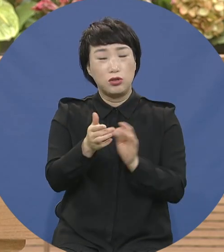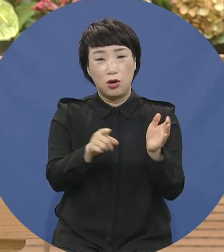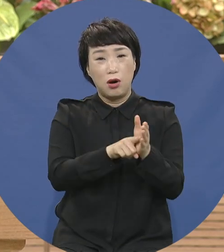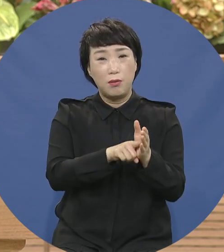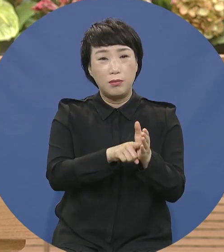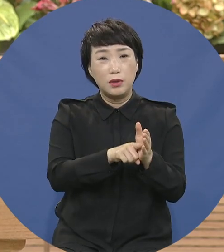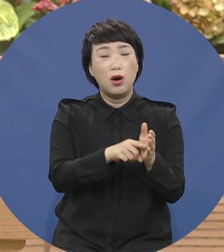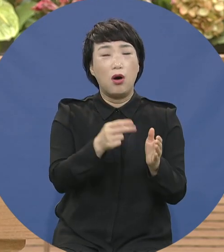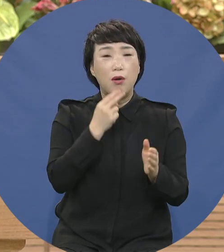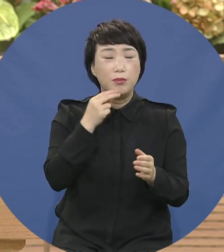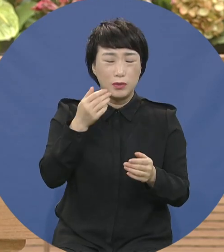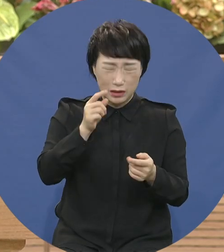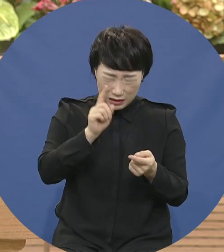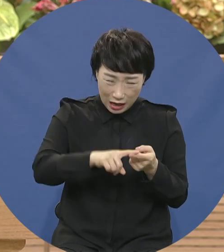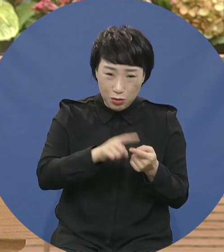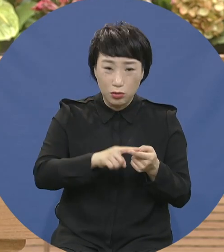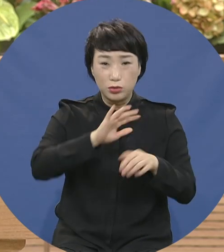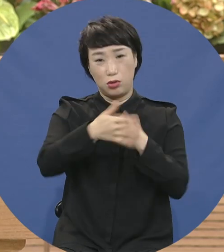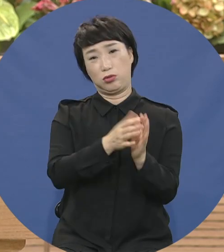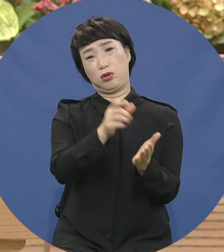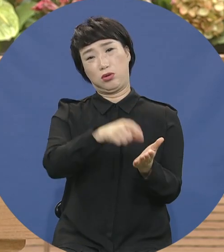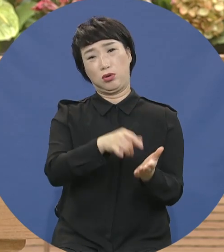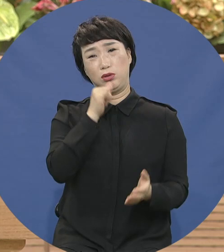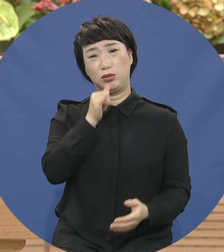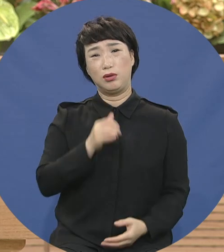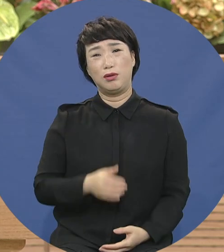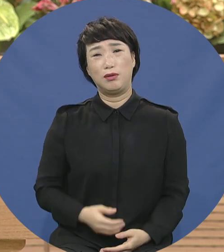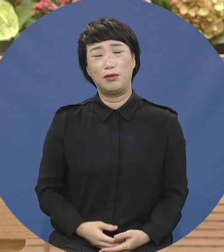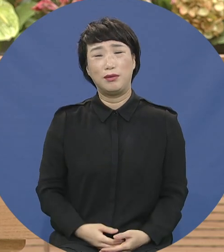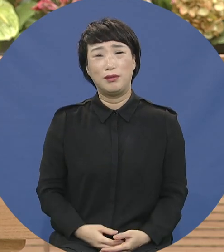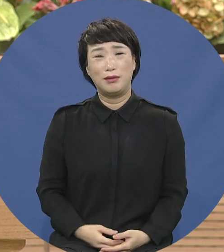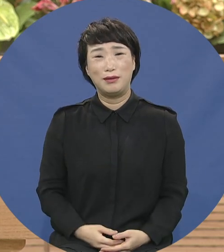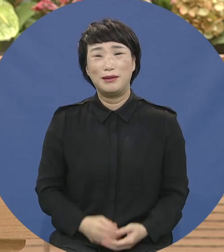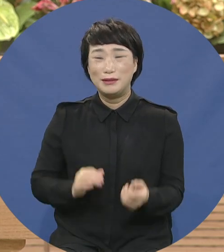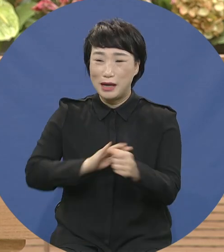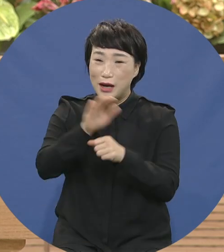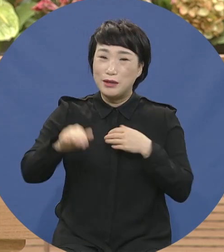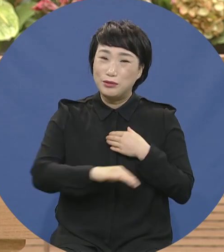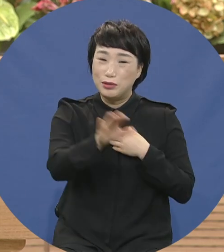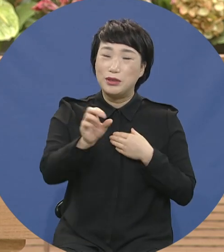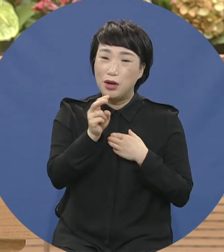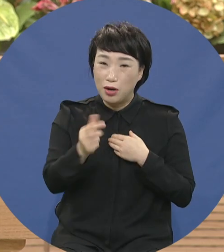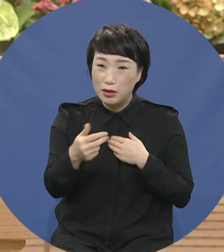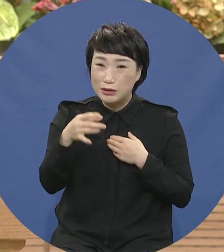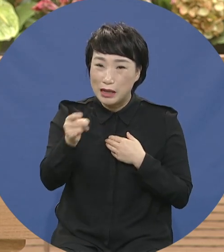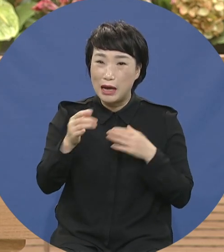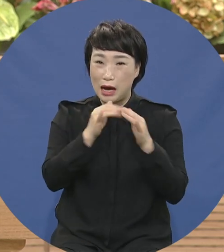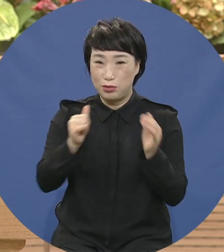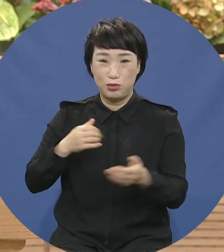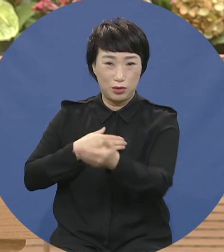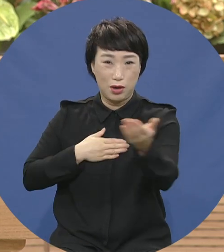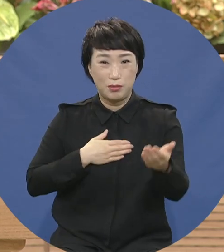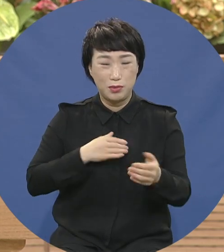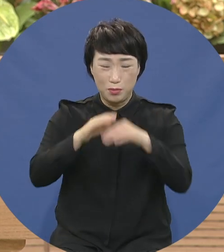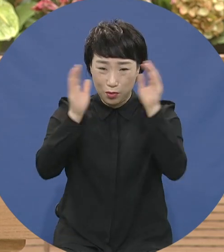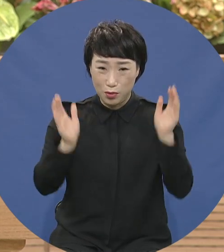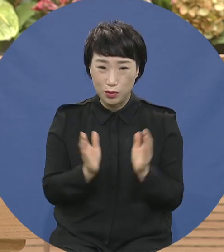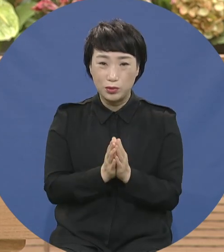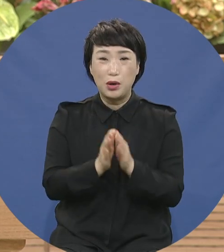못한 그때와 똑같다고 성경은 말하고 있다 이 말이요. 사랑하는 연세 가족이요, 우리